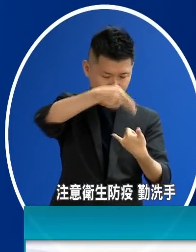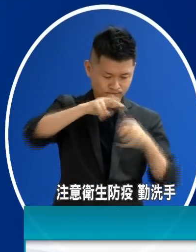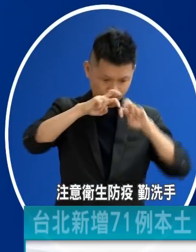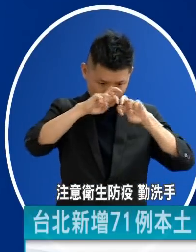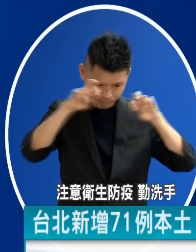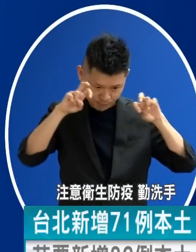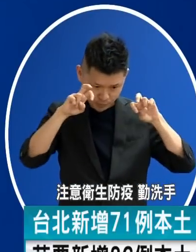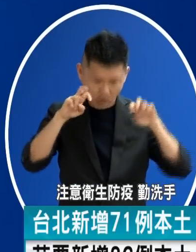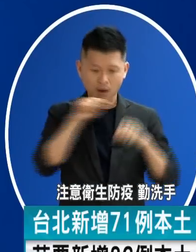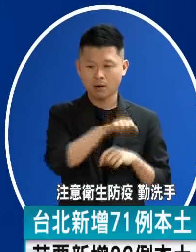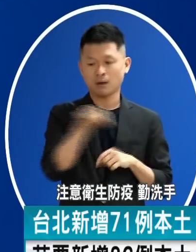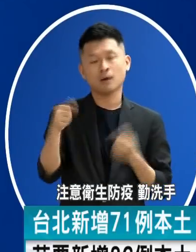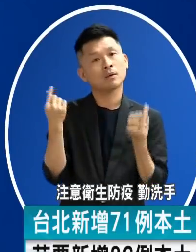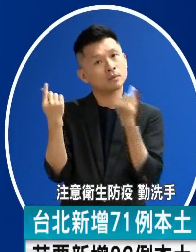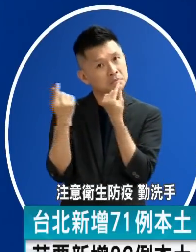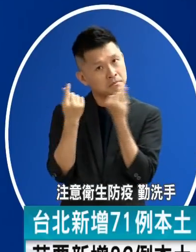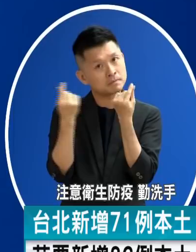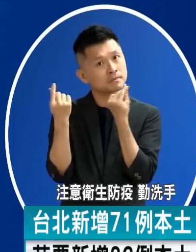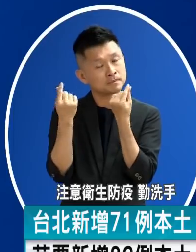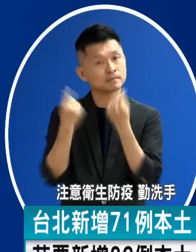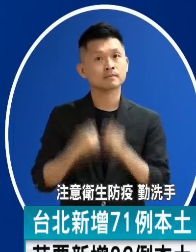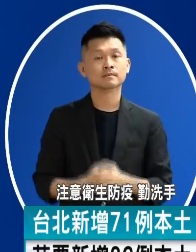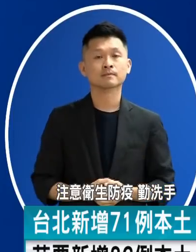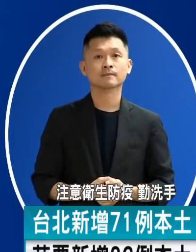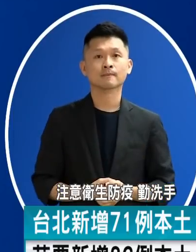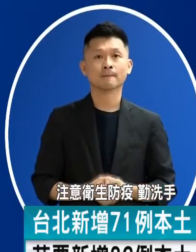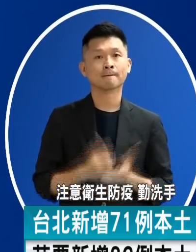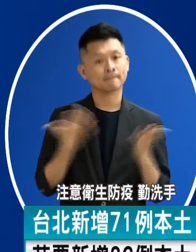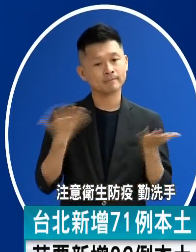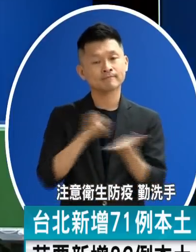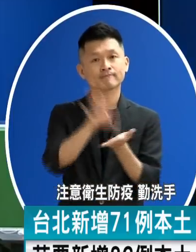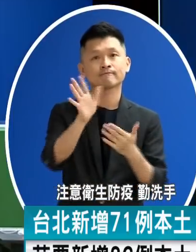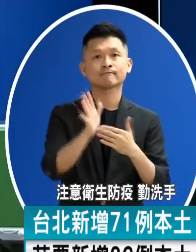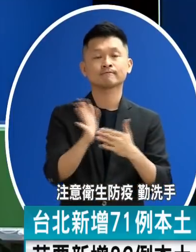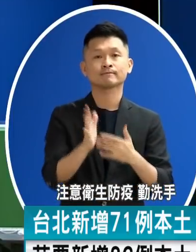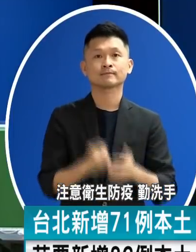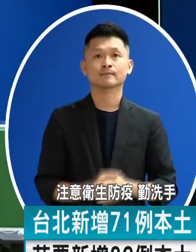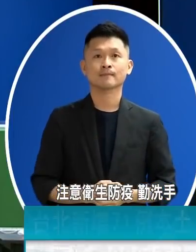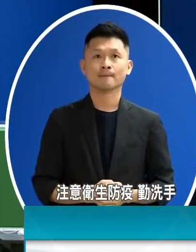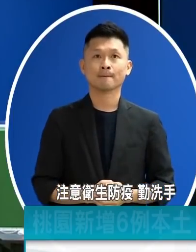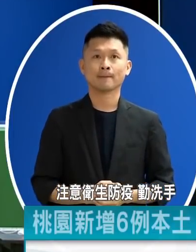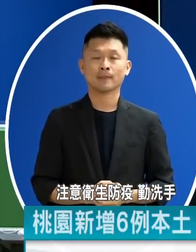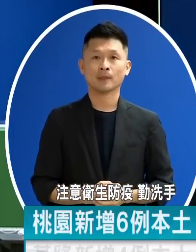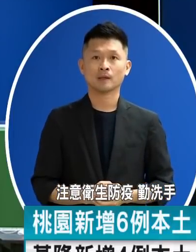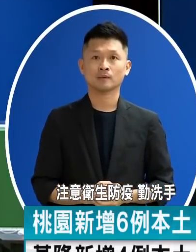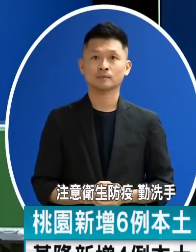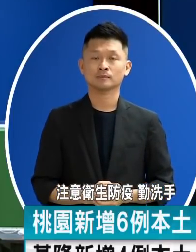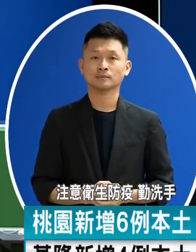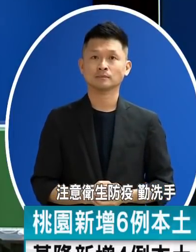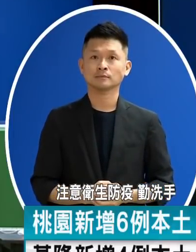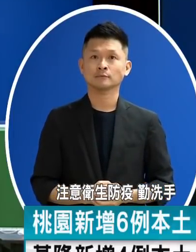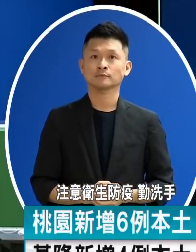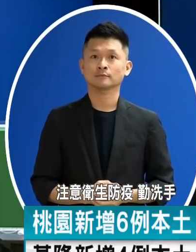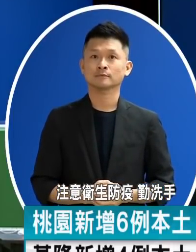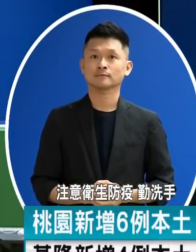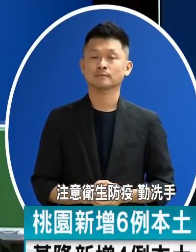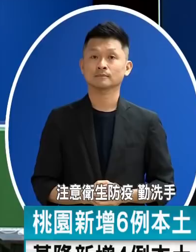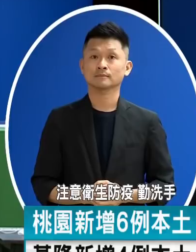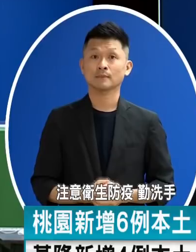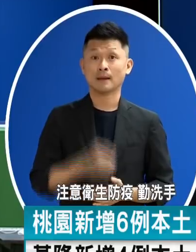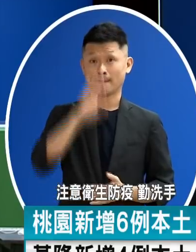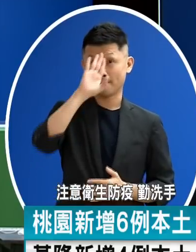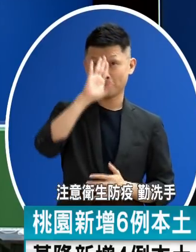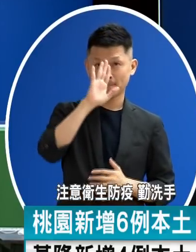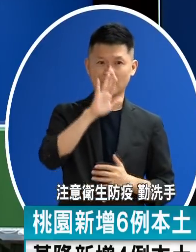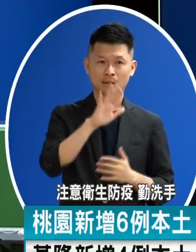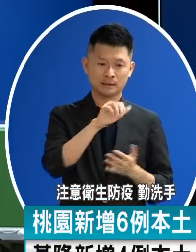是类似哈，那这个是目前的状况以上。 对，那事实上相关的这些病